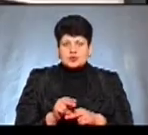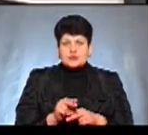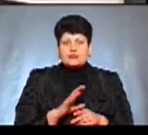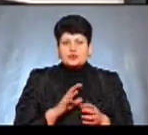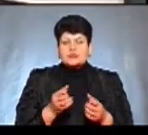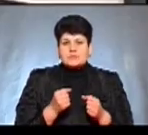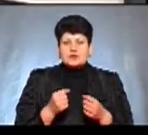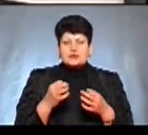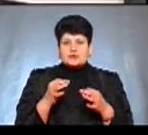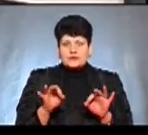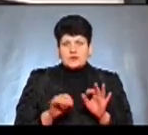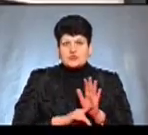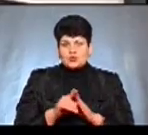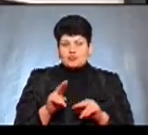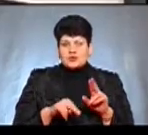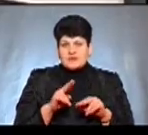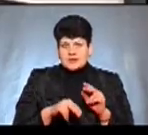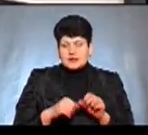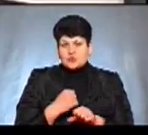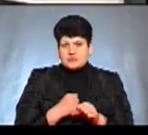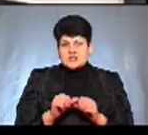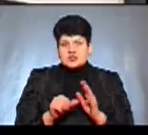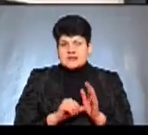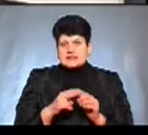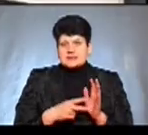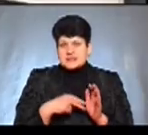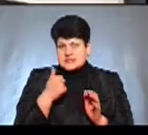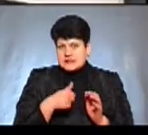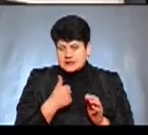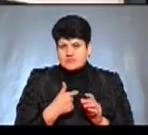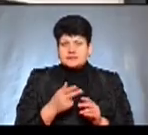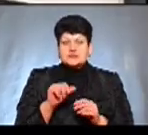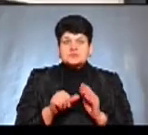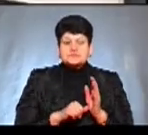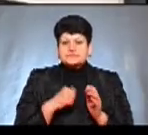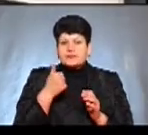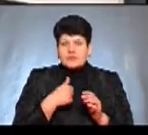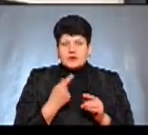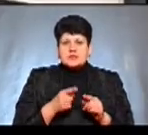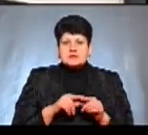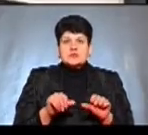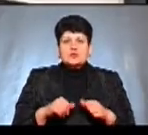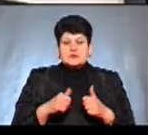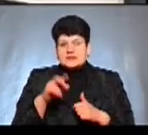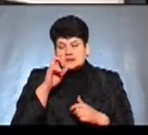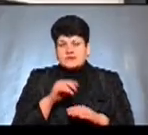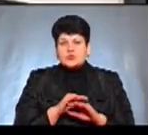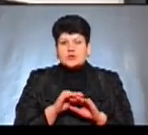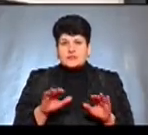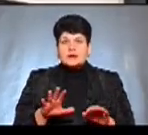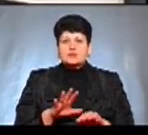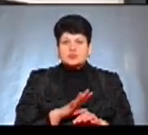початок виконання будівельних робіт. Це 16-17 рік. Так, у 16-му році комісія з надзвичайних ситуацій центрального державного рівня була